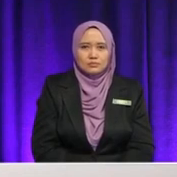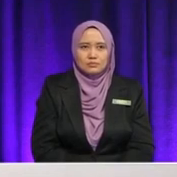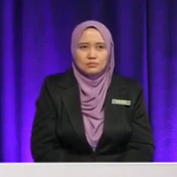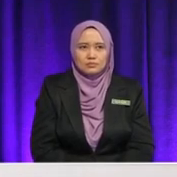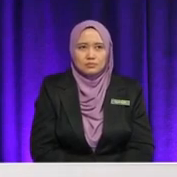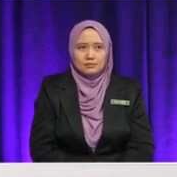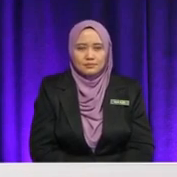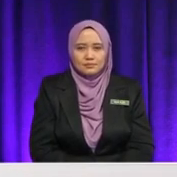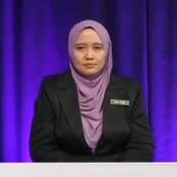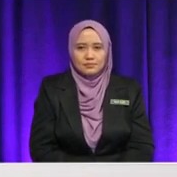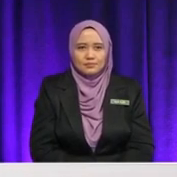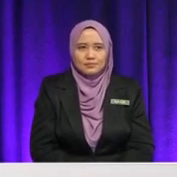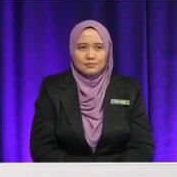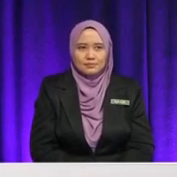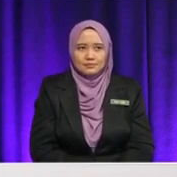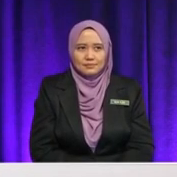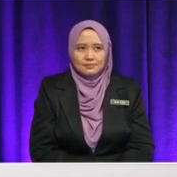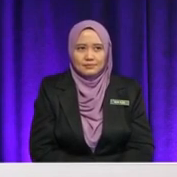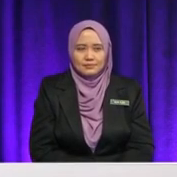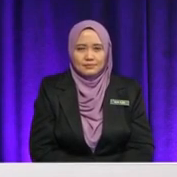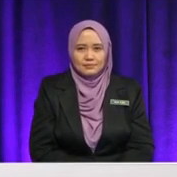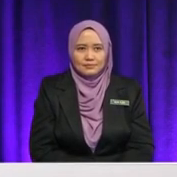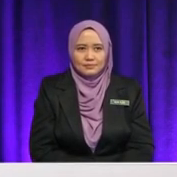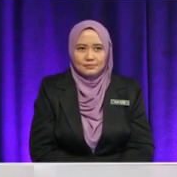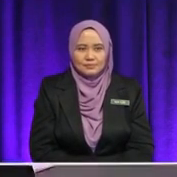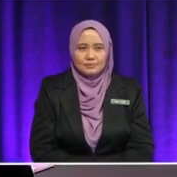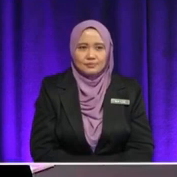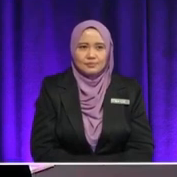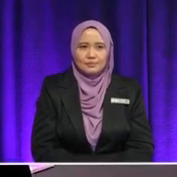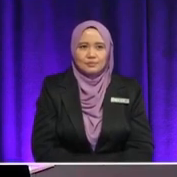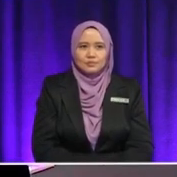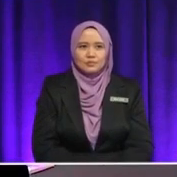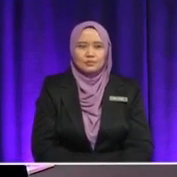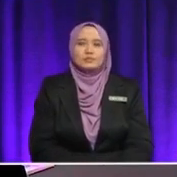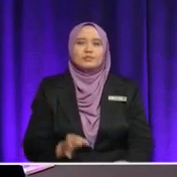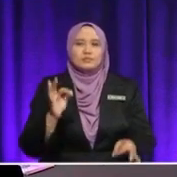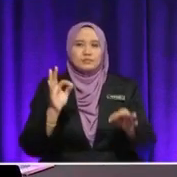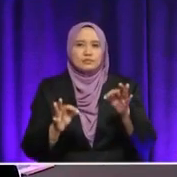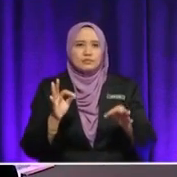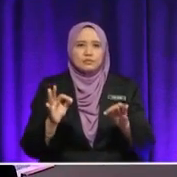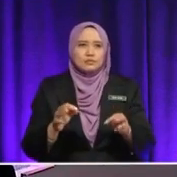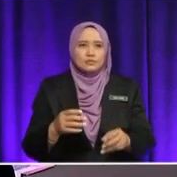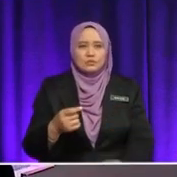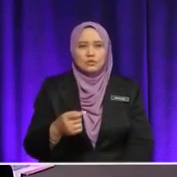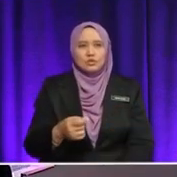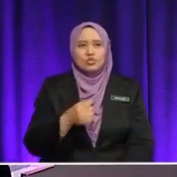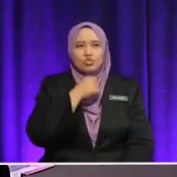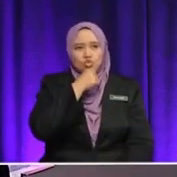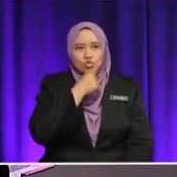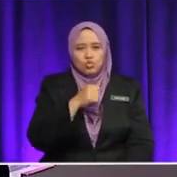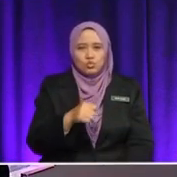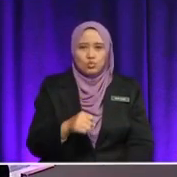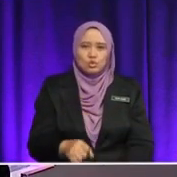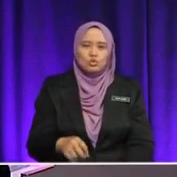tahun mohmal jadi ketahuilah Oke kalau aku mangkate 20 tahun Maksudnya aku mah belum layak menghuni bagi